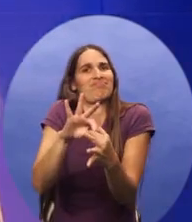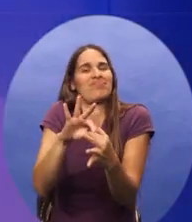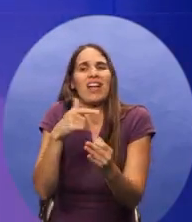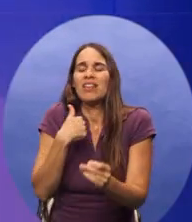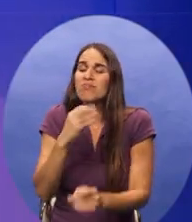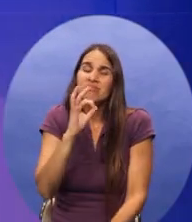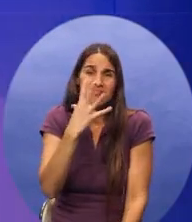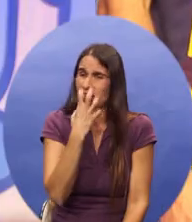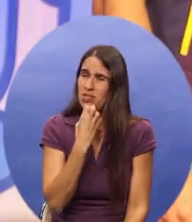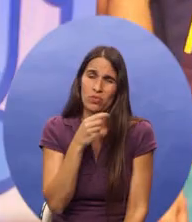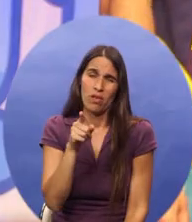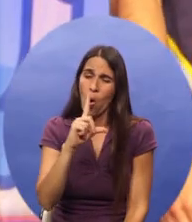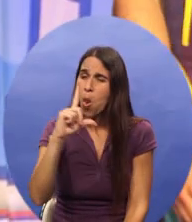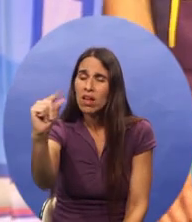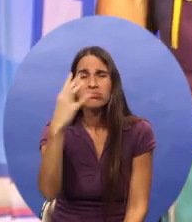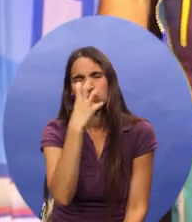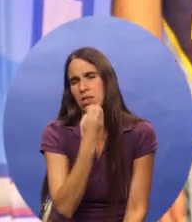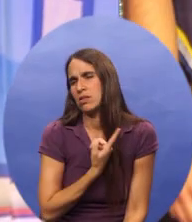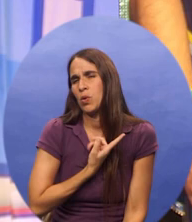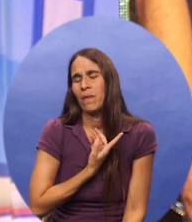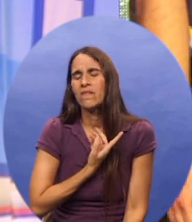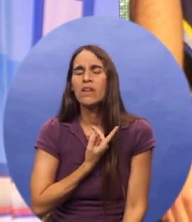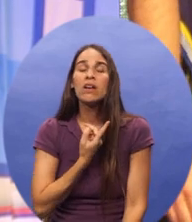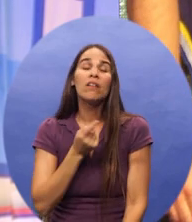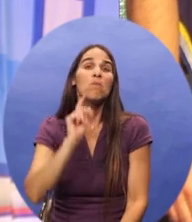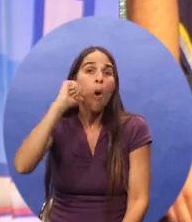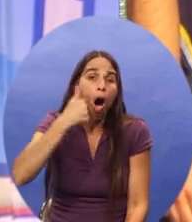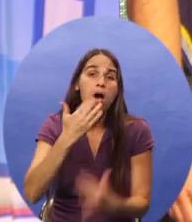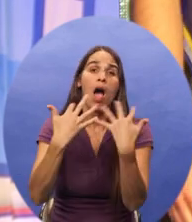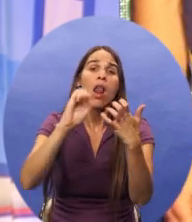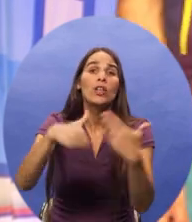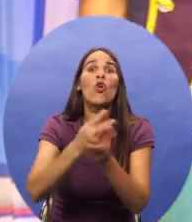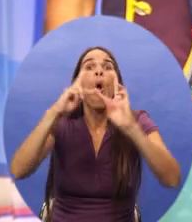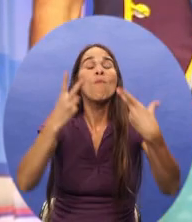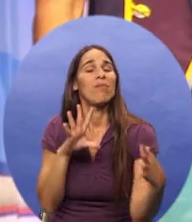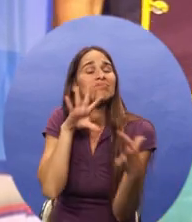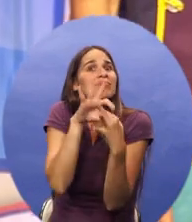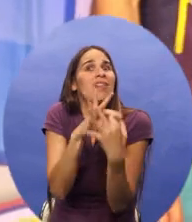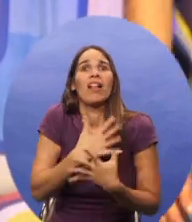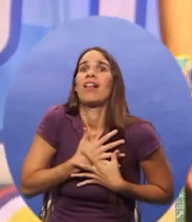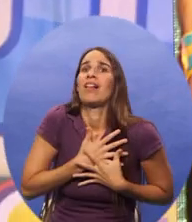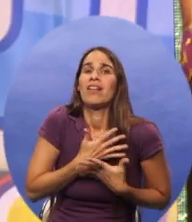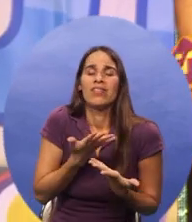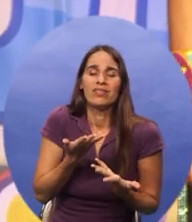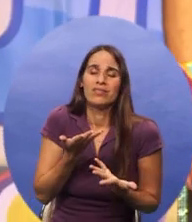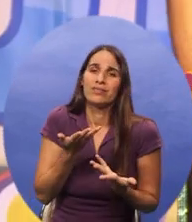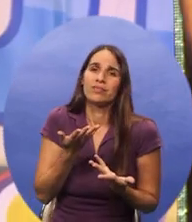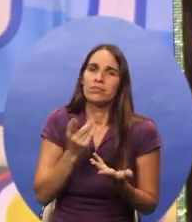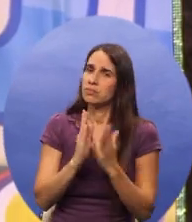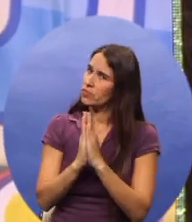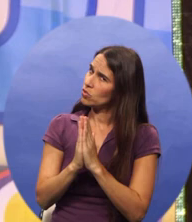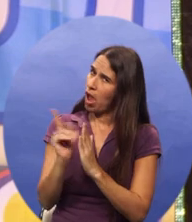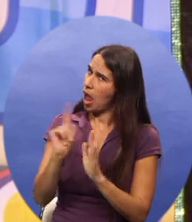ואני ממש ממש עצוב כשהם הולכים. ולמחרת מגיע קהל חדש, ואז אני נקשר אליהם שוב.